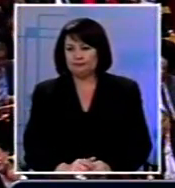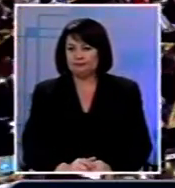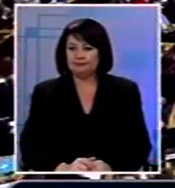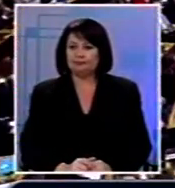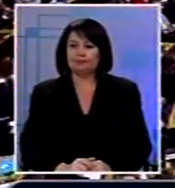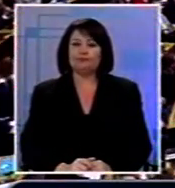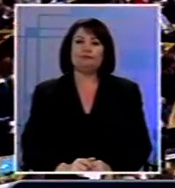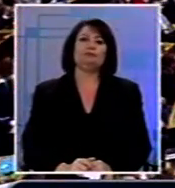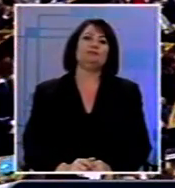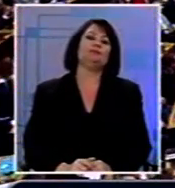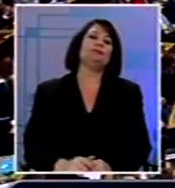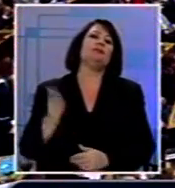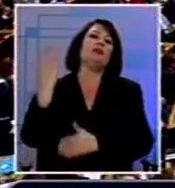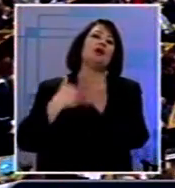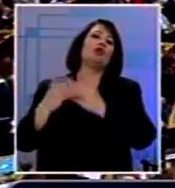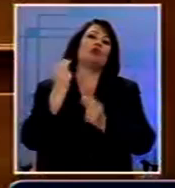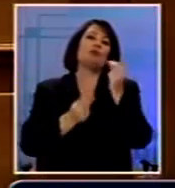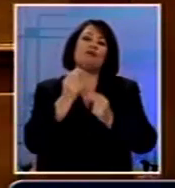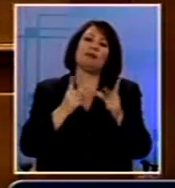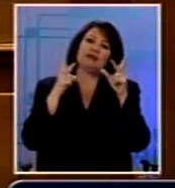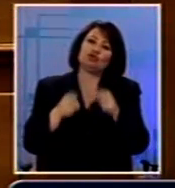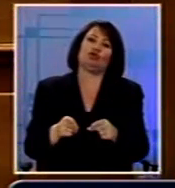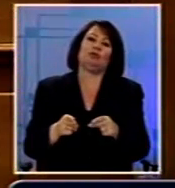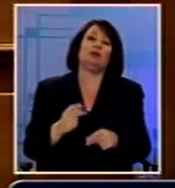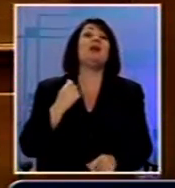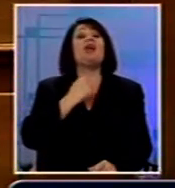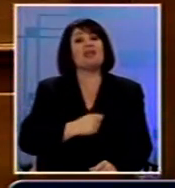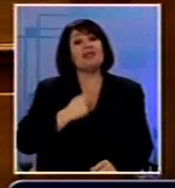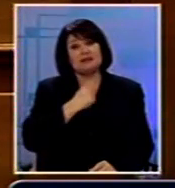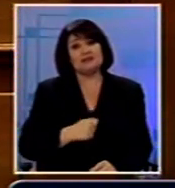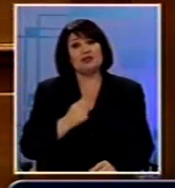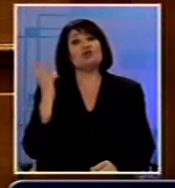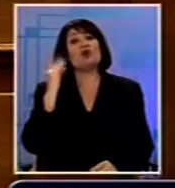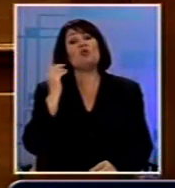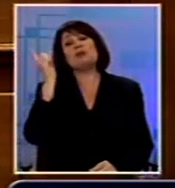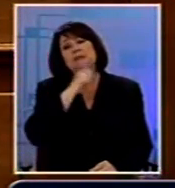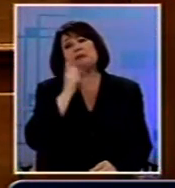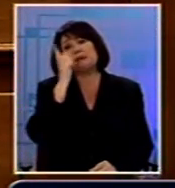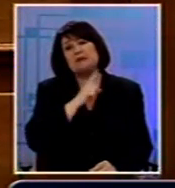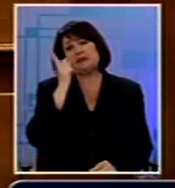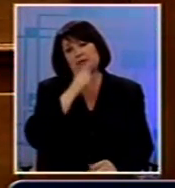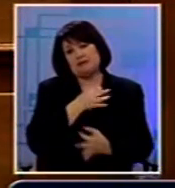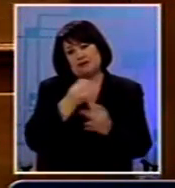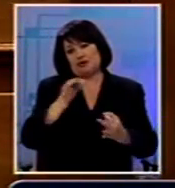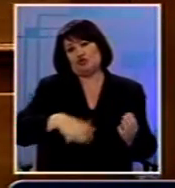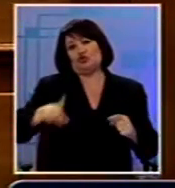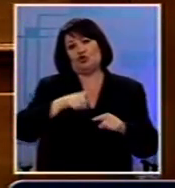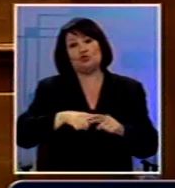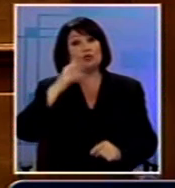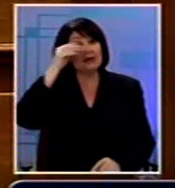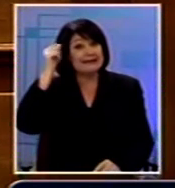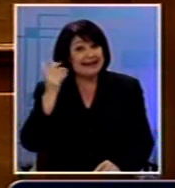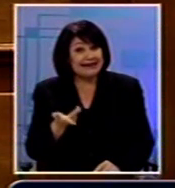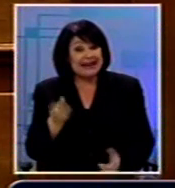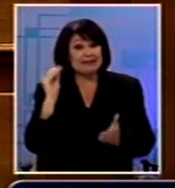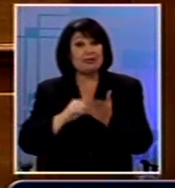Κόβουμε γόρδιους δεσμούς δεκαετιών. Αλλά δυστυχώς ακούγονται πολλά ψέματα στον κόσμο. Ξεχνάτε πως αν